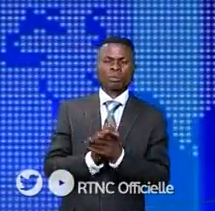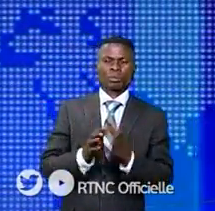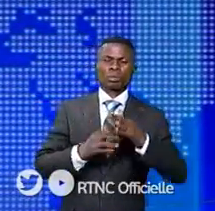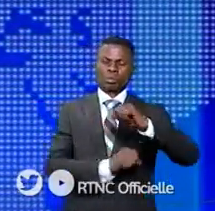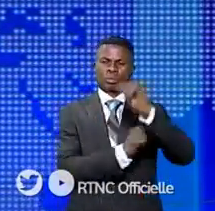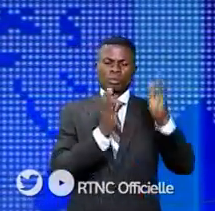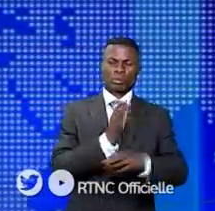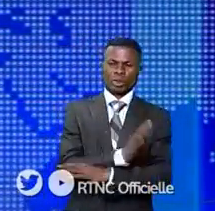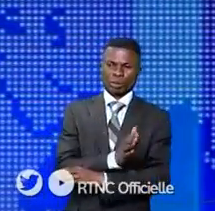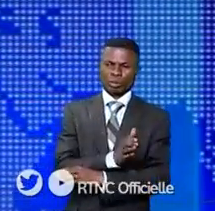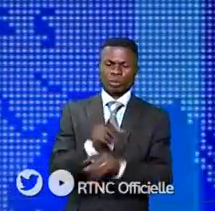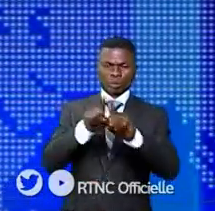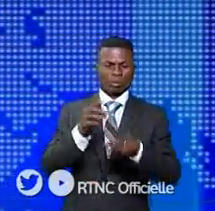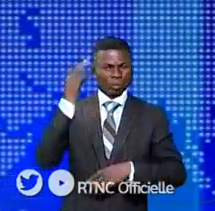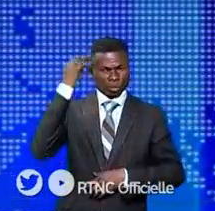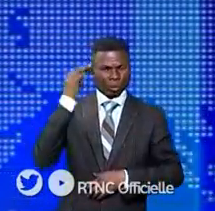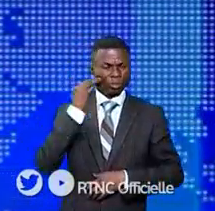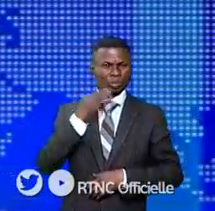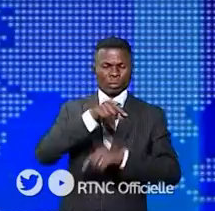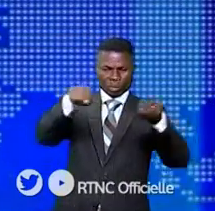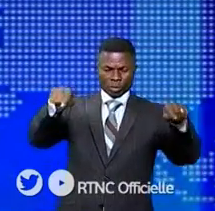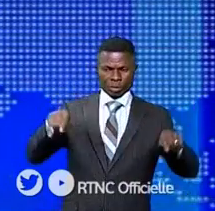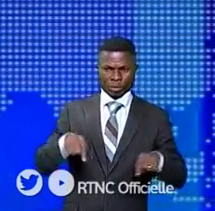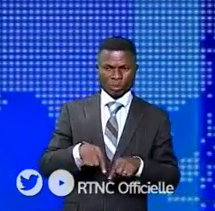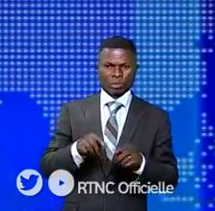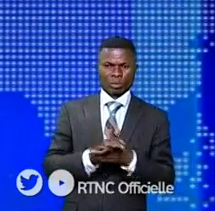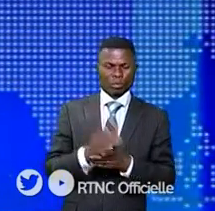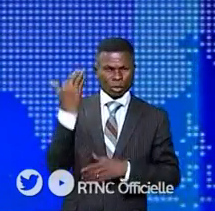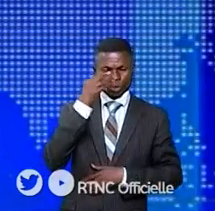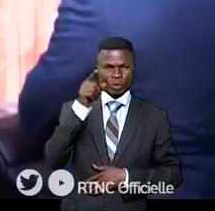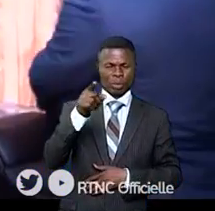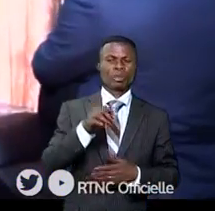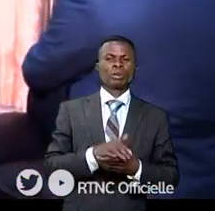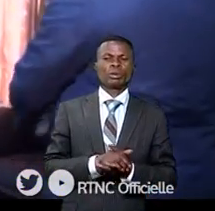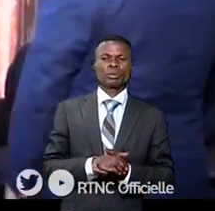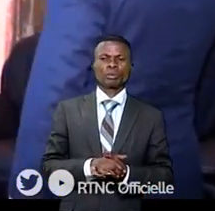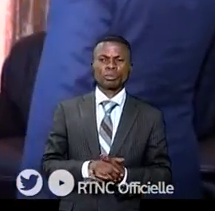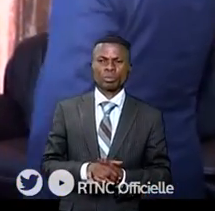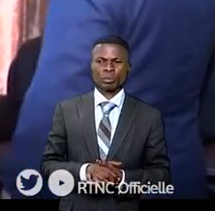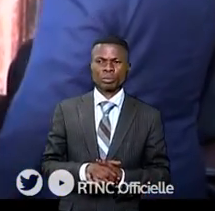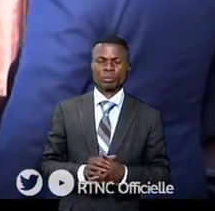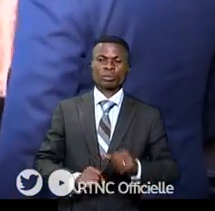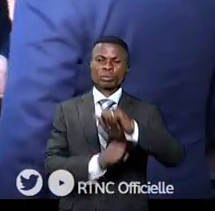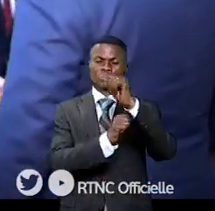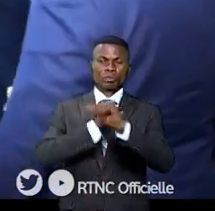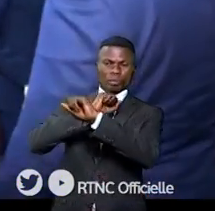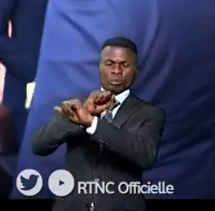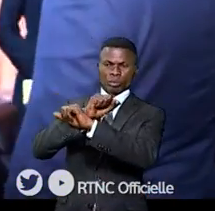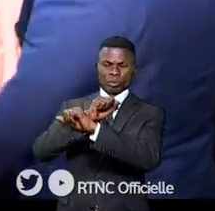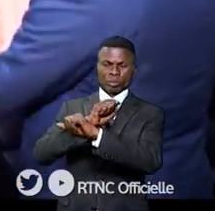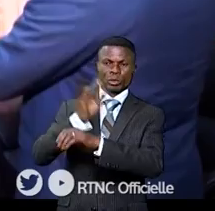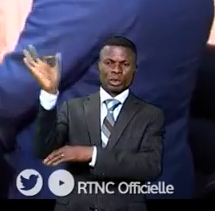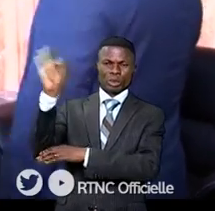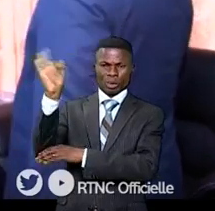partenaires allemands et le ministre de l'Environnement, Claude Niamonga-Bolopeskakuba. Soutenir et protéger les bassins du